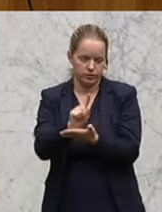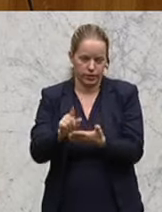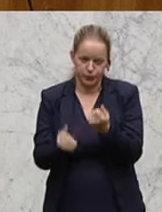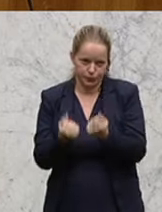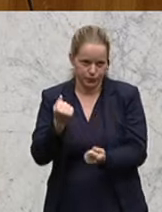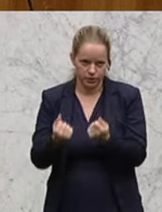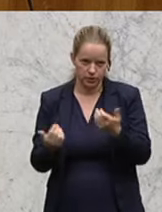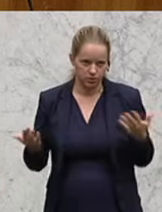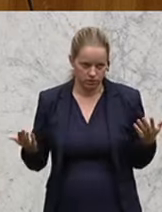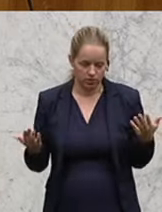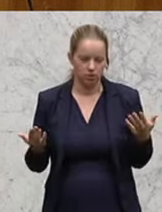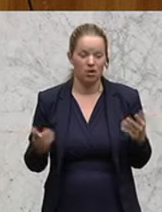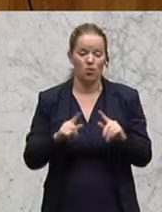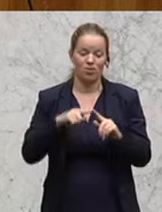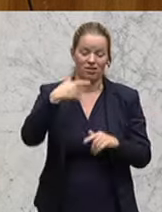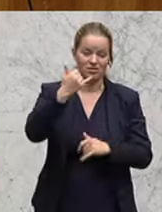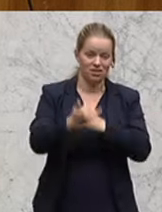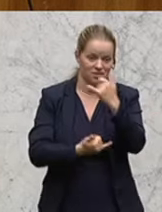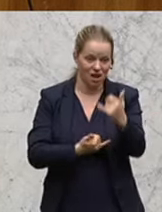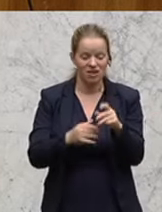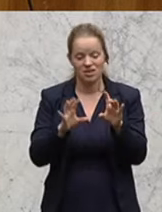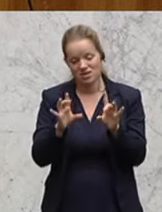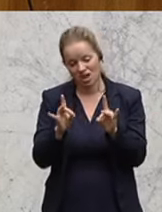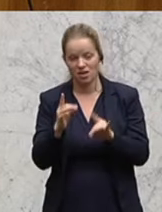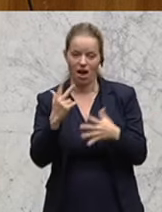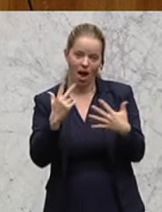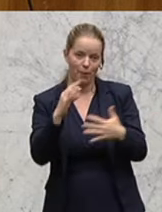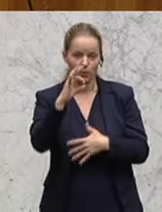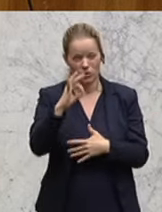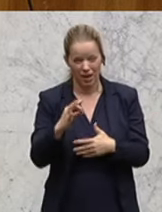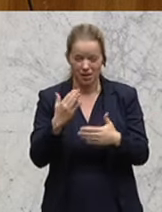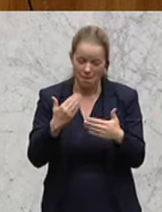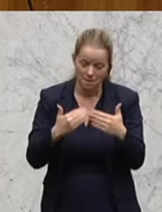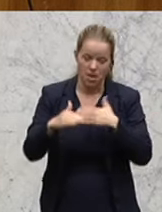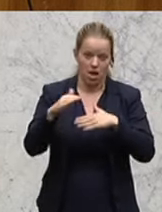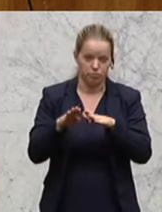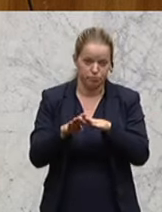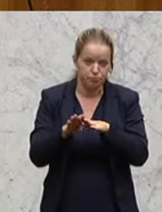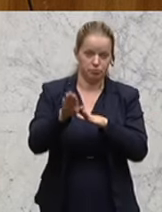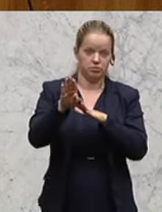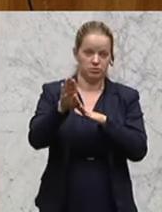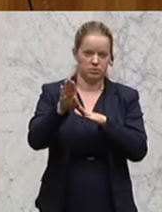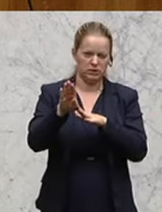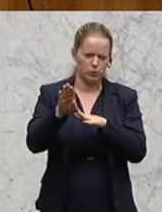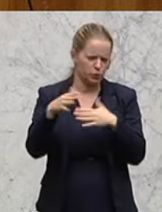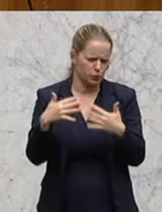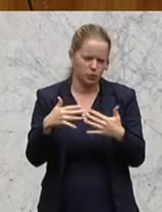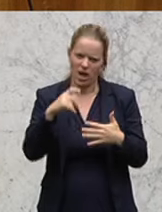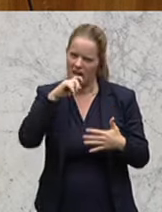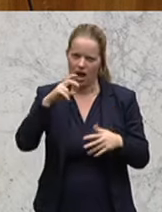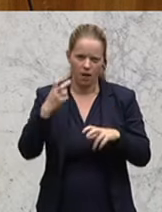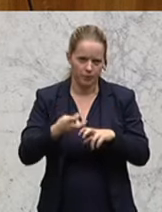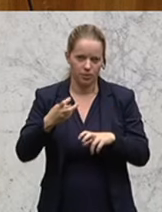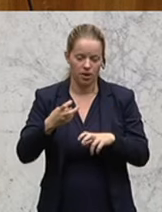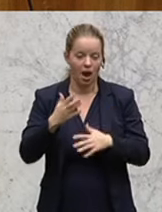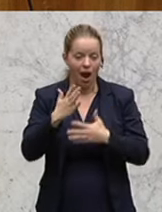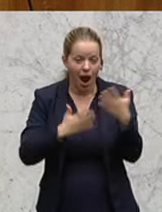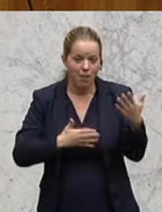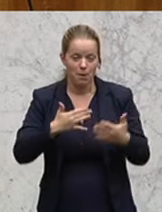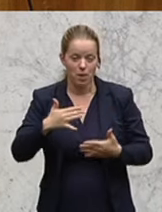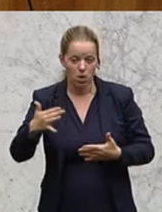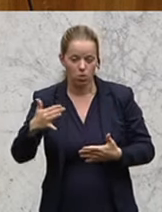heutigen Prognosen mit 6-8% Wachstum an Arbeitslosigkeit zu kämpfen haben. Das heißt, wir werden weit über 500.000 Arbeitslose haben im nächsten